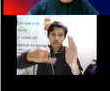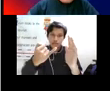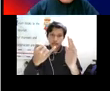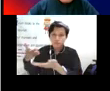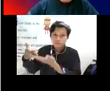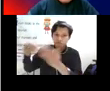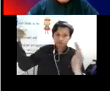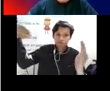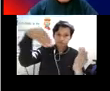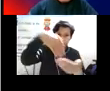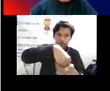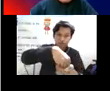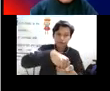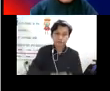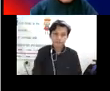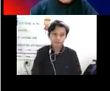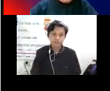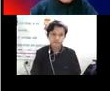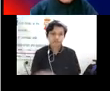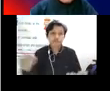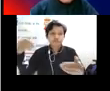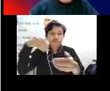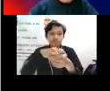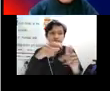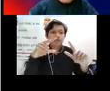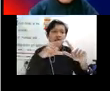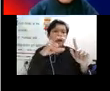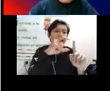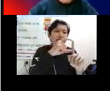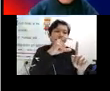kita pilih ini menu yang add kemudian pilih